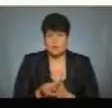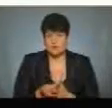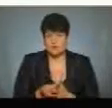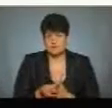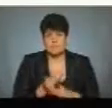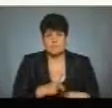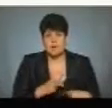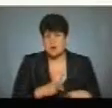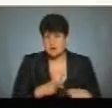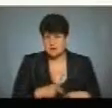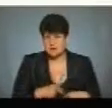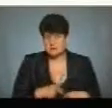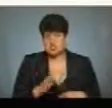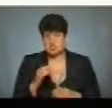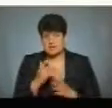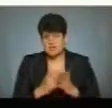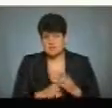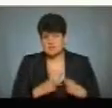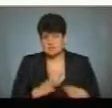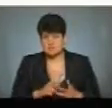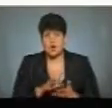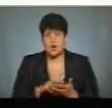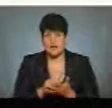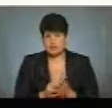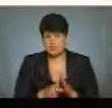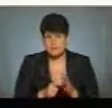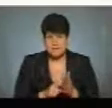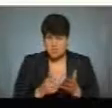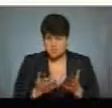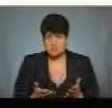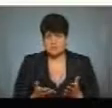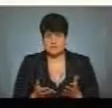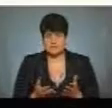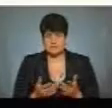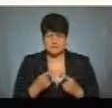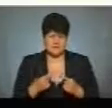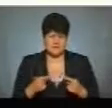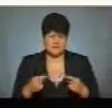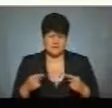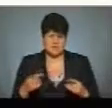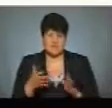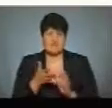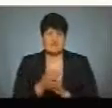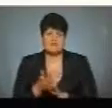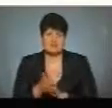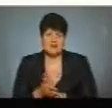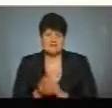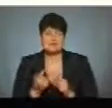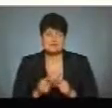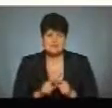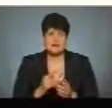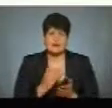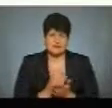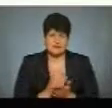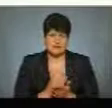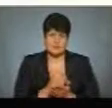оплату праці штатним працівників, на оренду приміщень, ну, тобто там на покриття тих чи інших витрат. Ну, власне, це